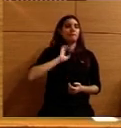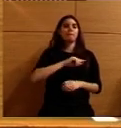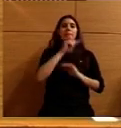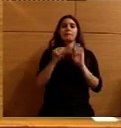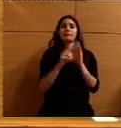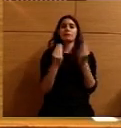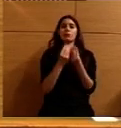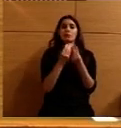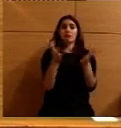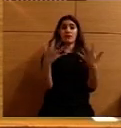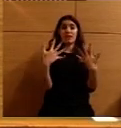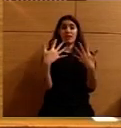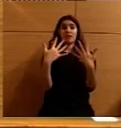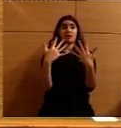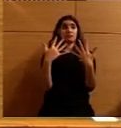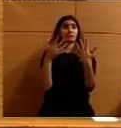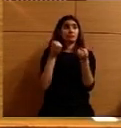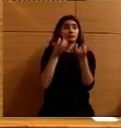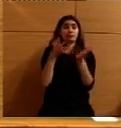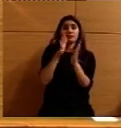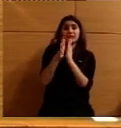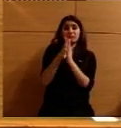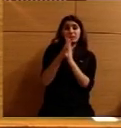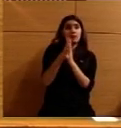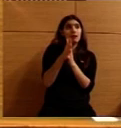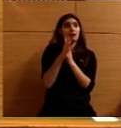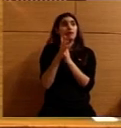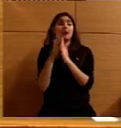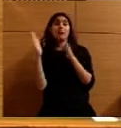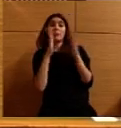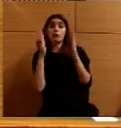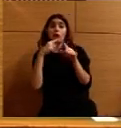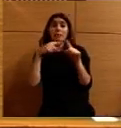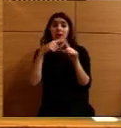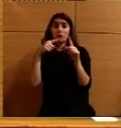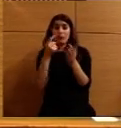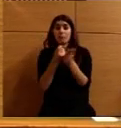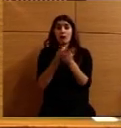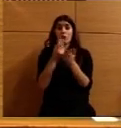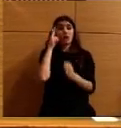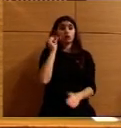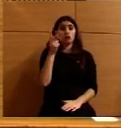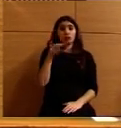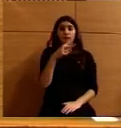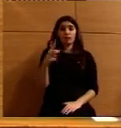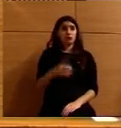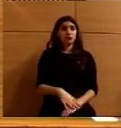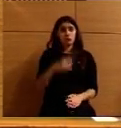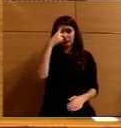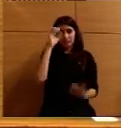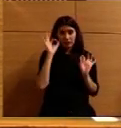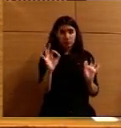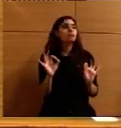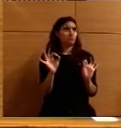Punt número 10, dació de comptes del període mitjà de pagament del mes d'agost de 2021. Donen